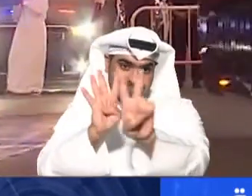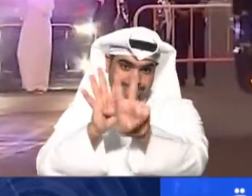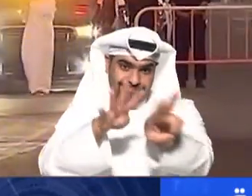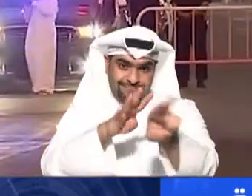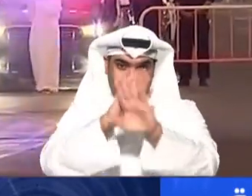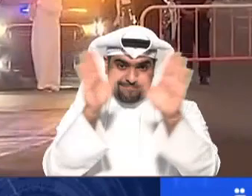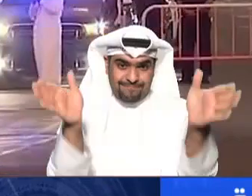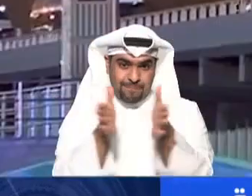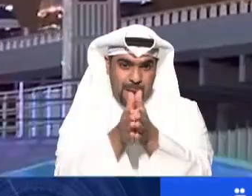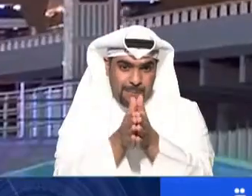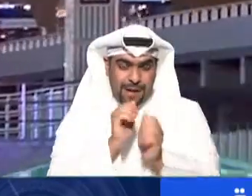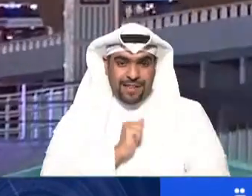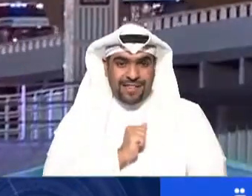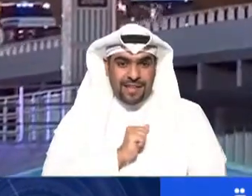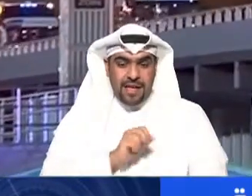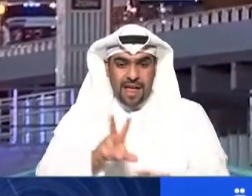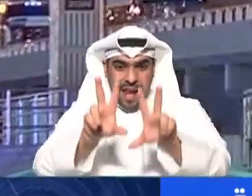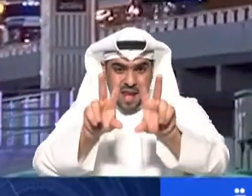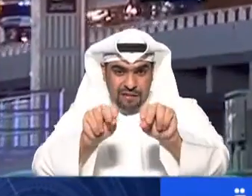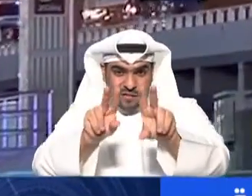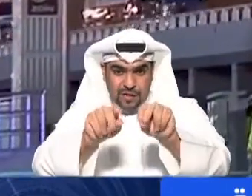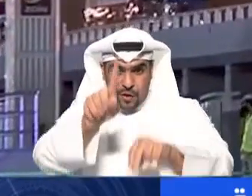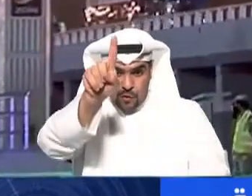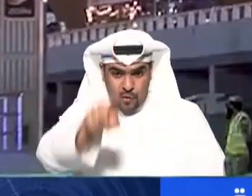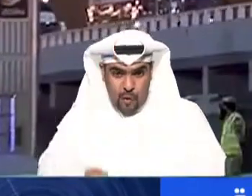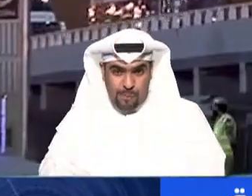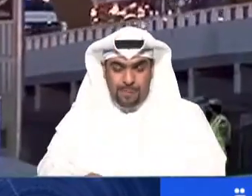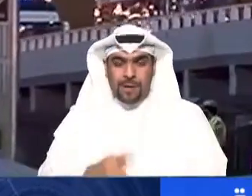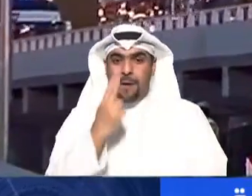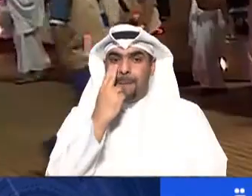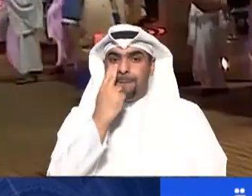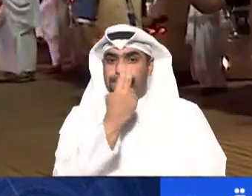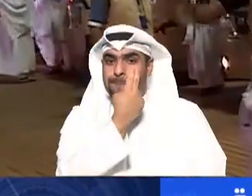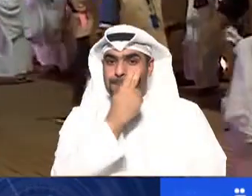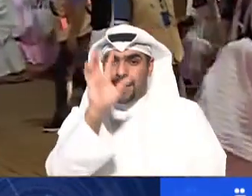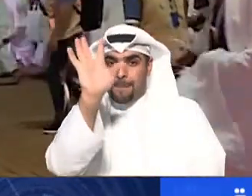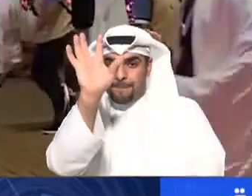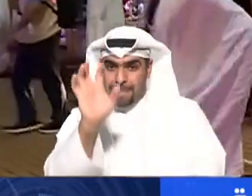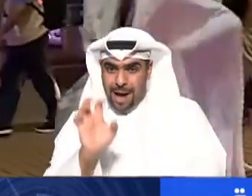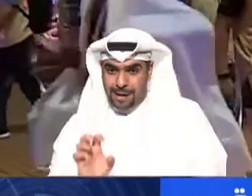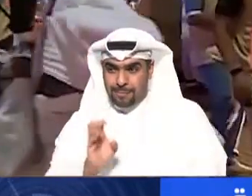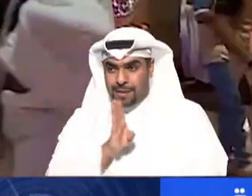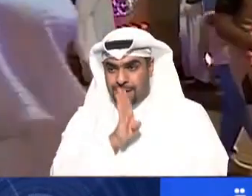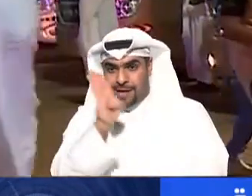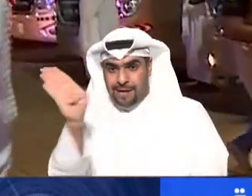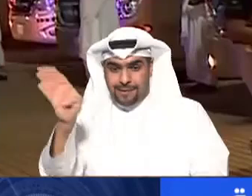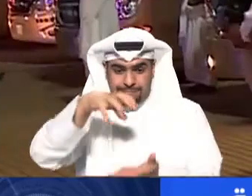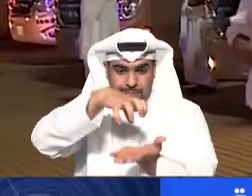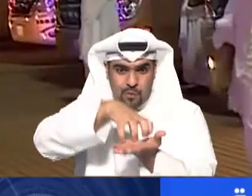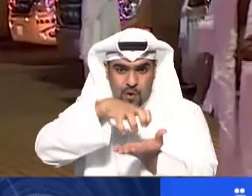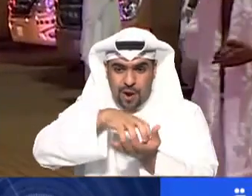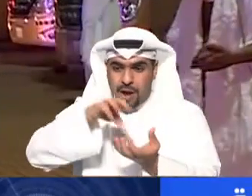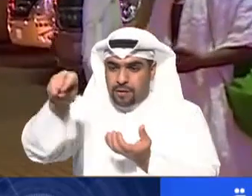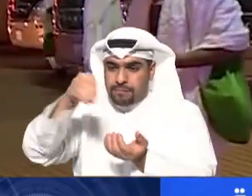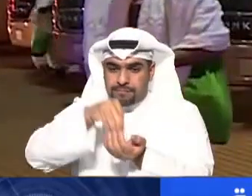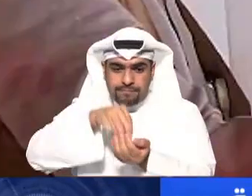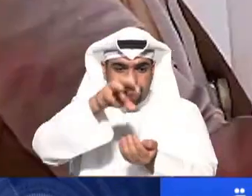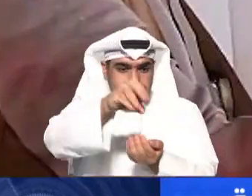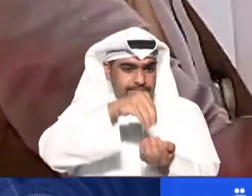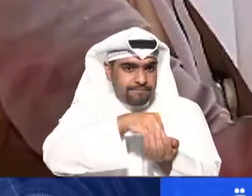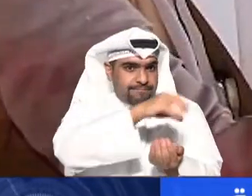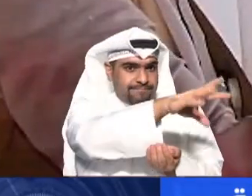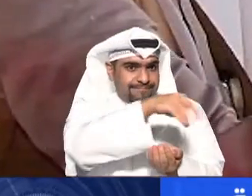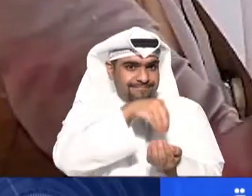اليوم نفسه إلى مشعر مزدلفة ليبيتوا بها استعدادا للتوجه إلى منشأة الجمرات